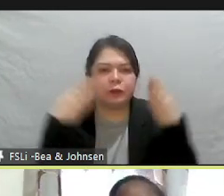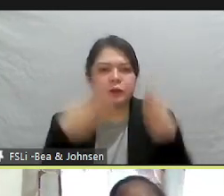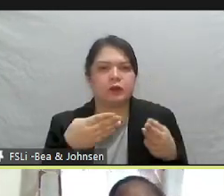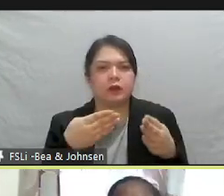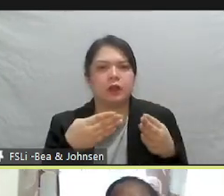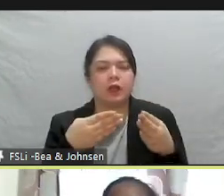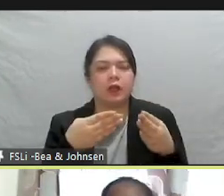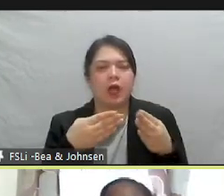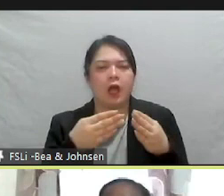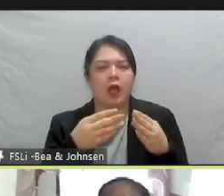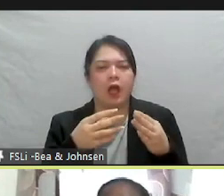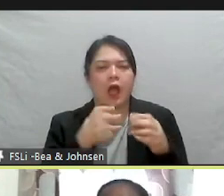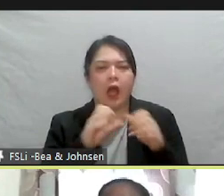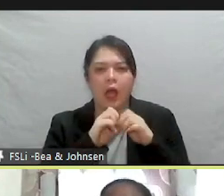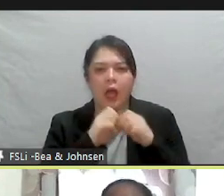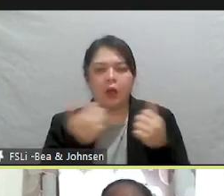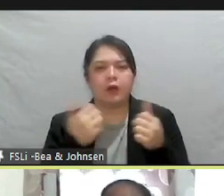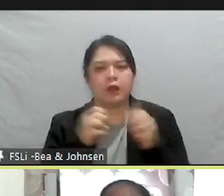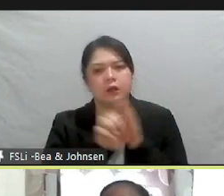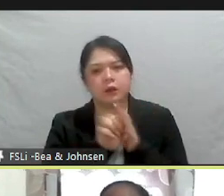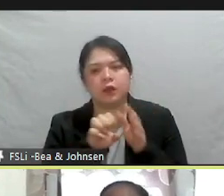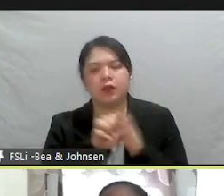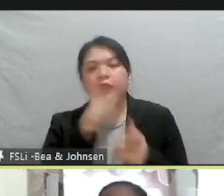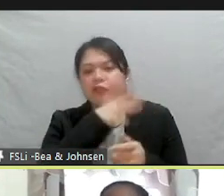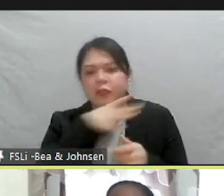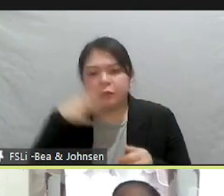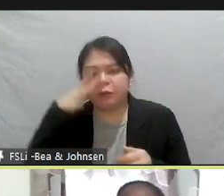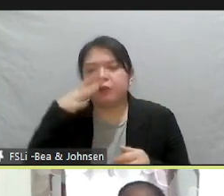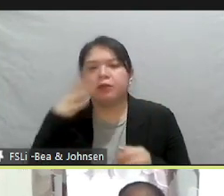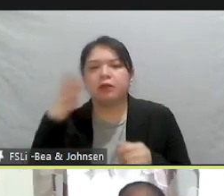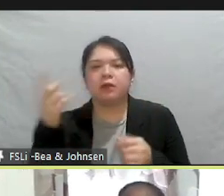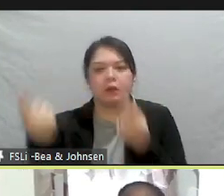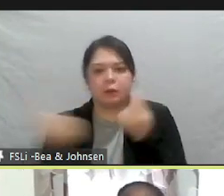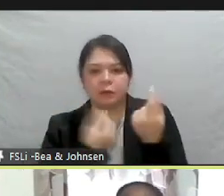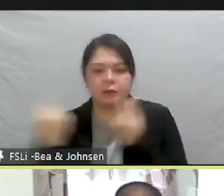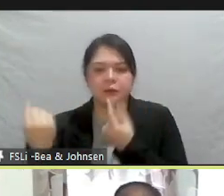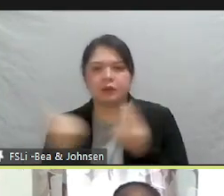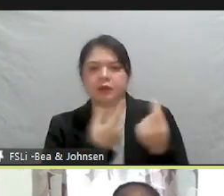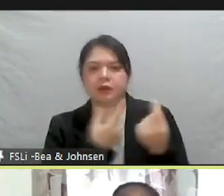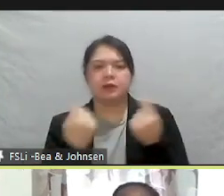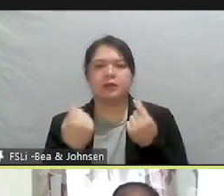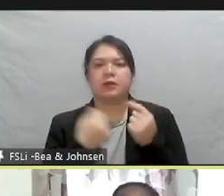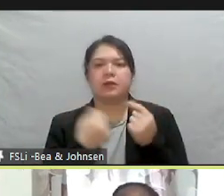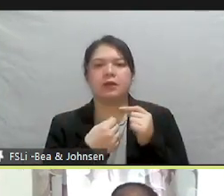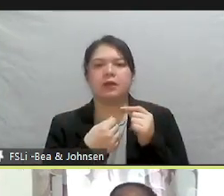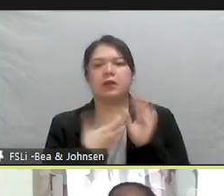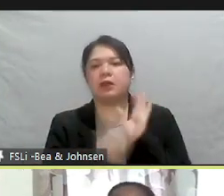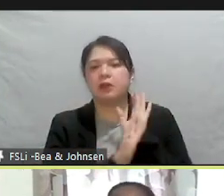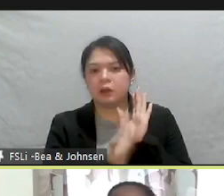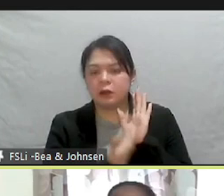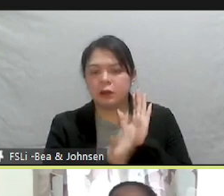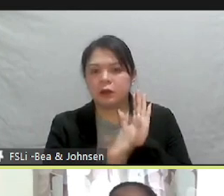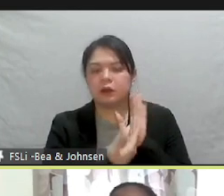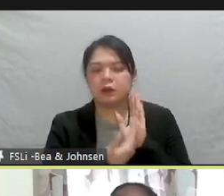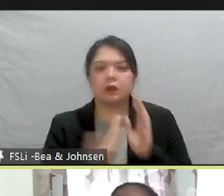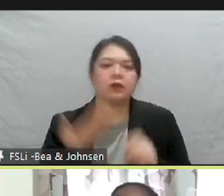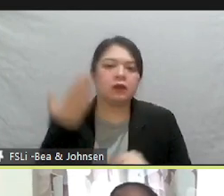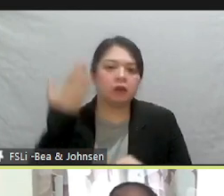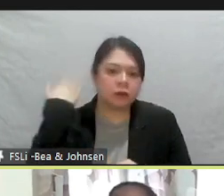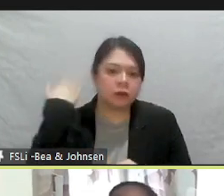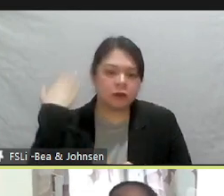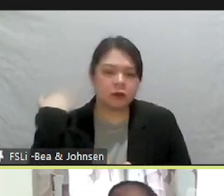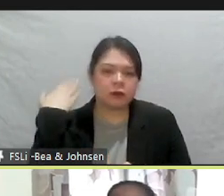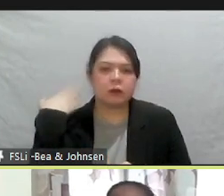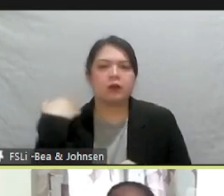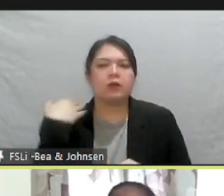ng likas sa kapagsasaka po. Kung saan gumagamit po kami na ibig sabihin po pala, nung unang panahon pa, o